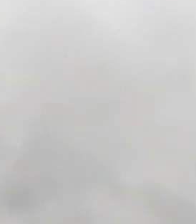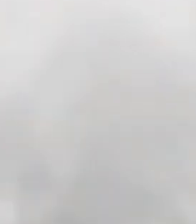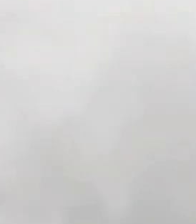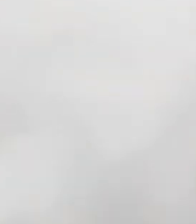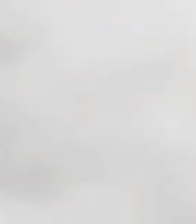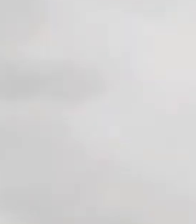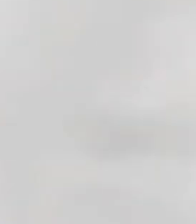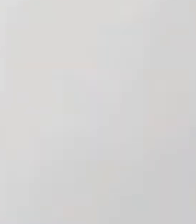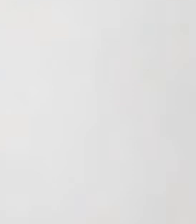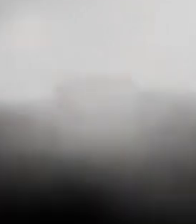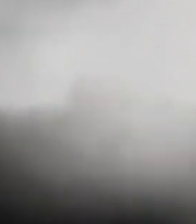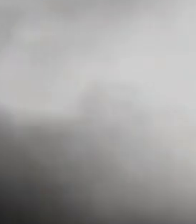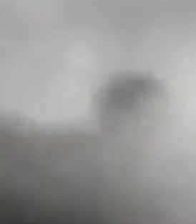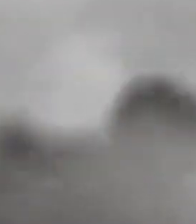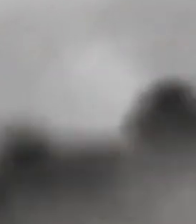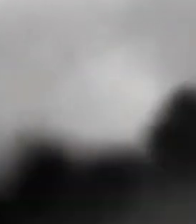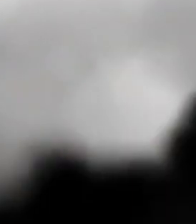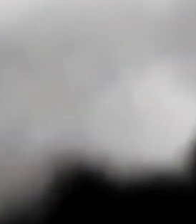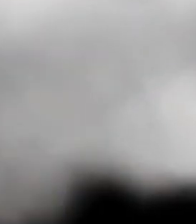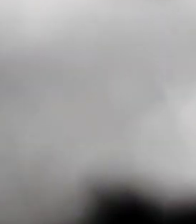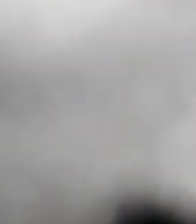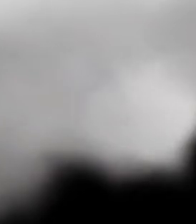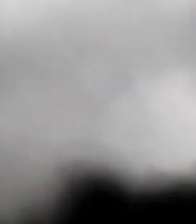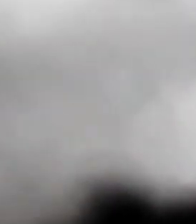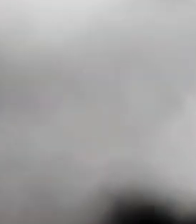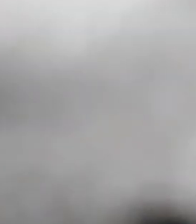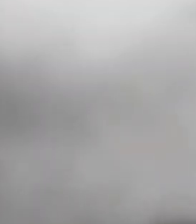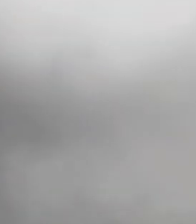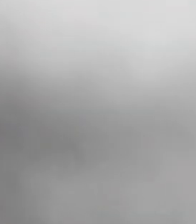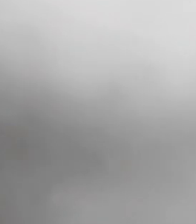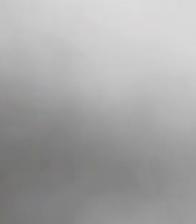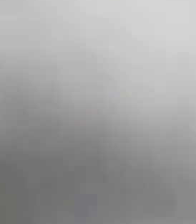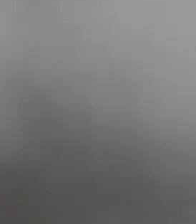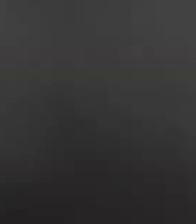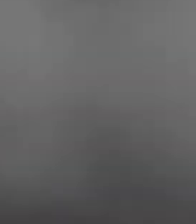mutungamire tenzende tungamire